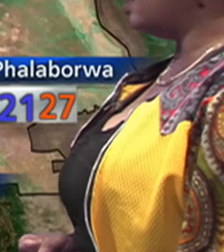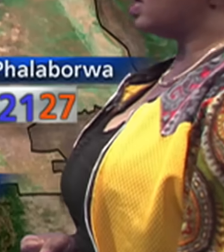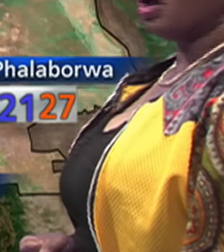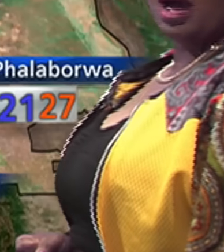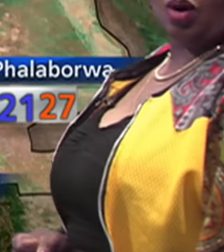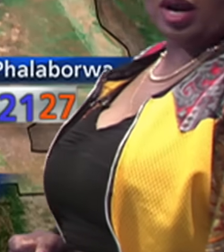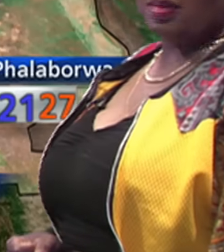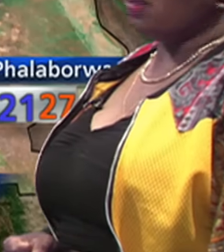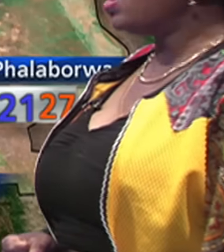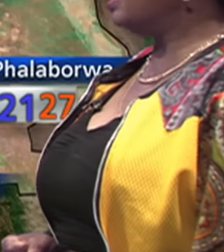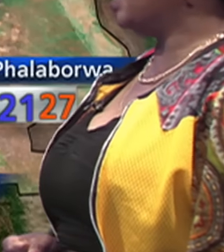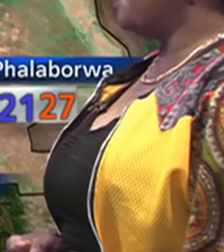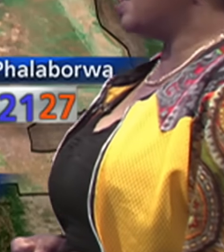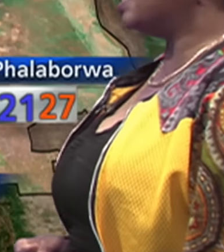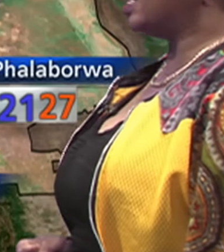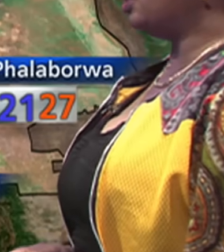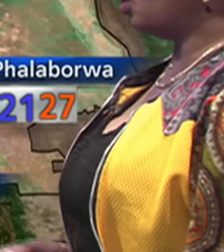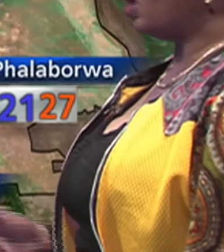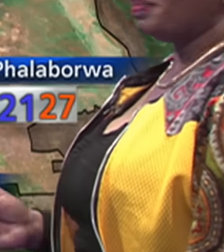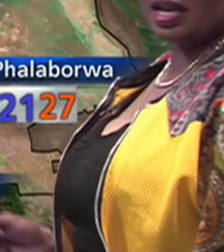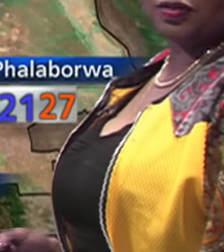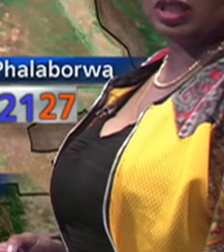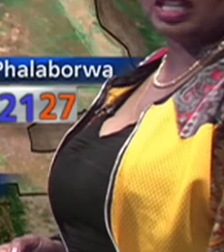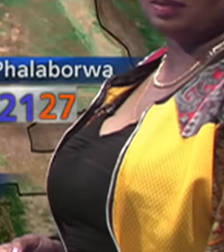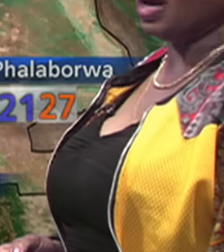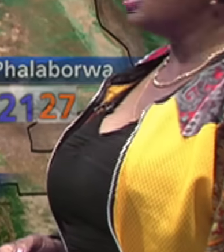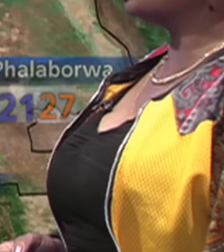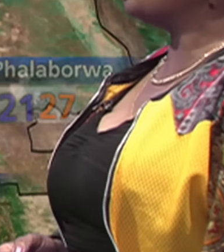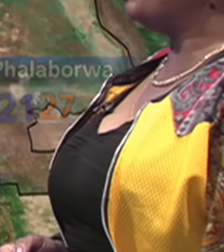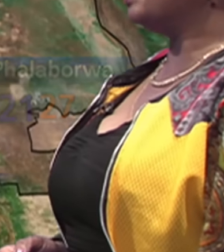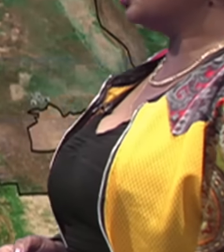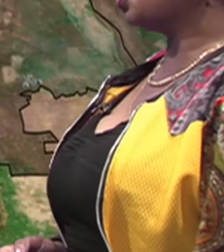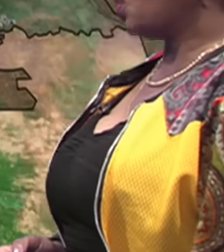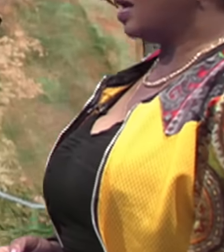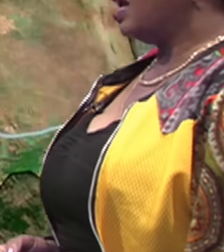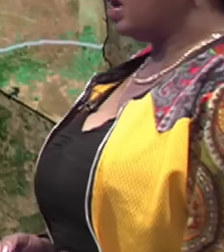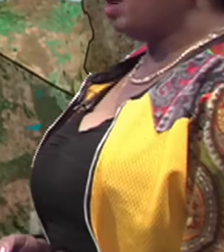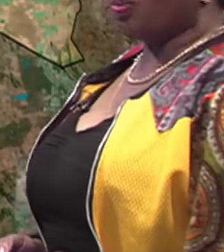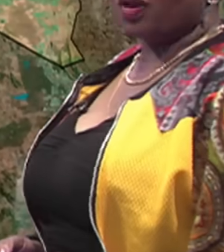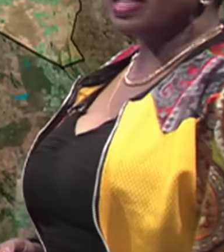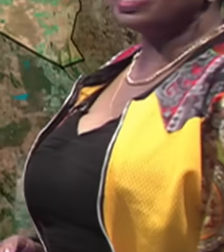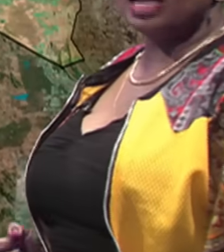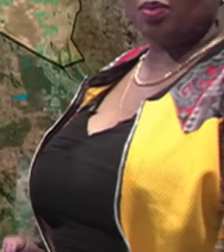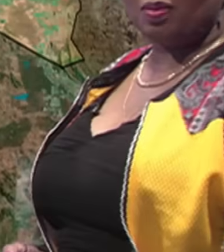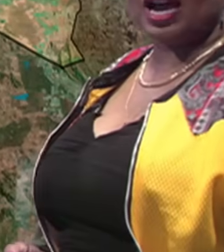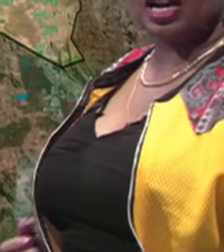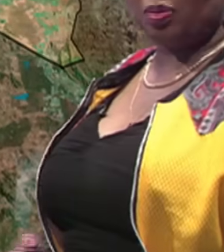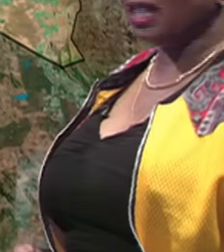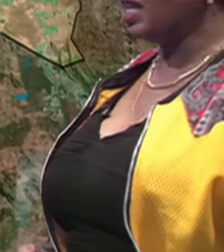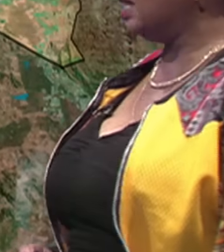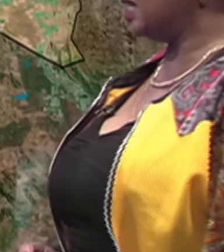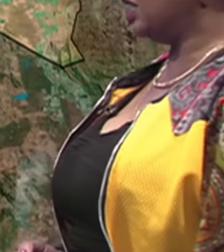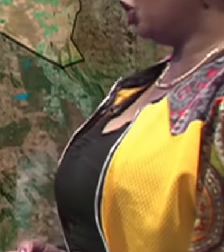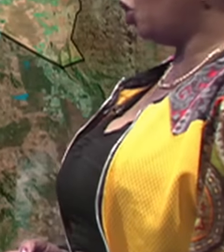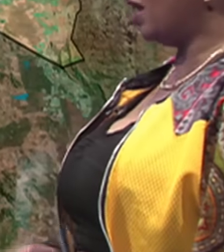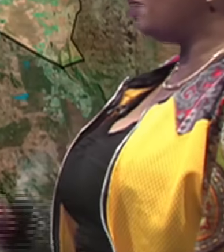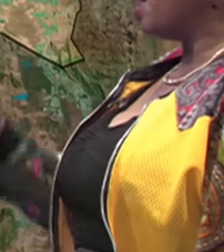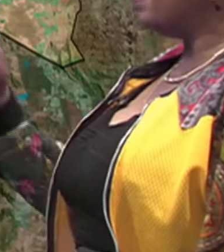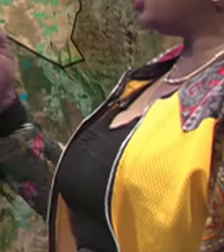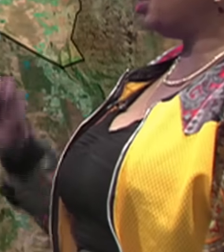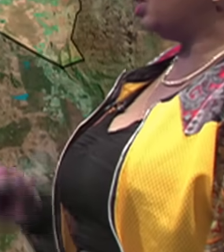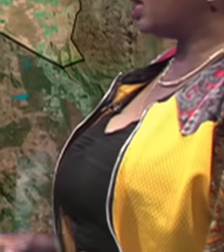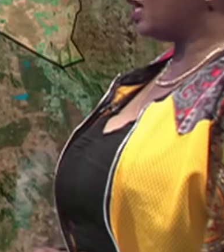le mogaletšana le gona Mamone le Jane Fess tlabe ntši le gona Bakersford ka tše 28 re lebelela go provinceng ya Mpumalanga dipula tšela di santšane di le